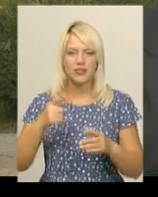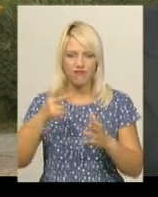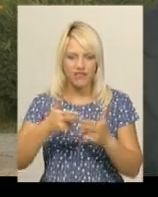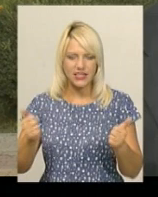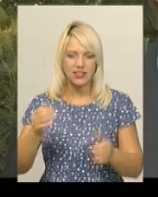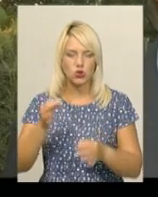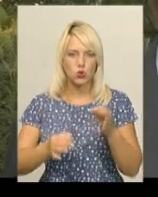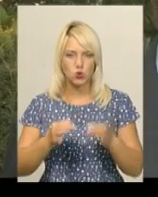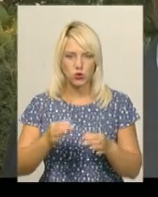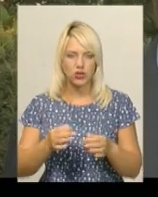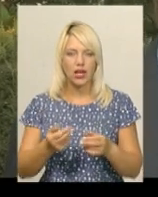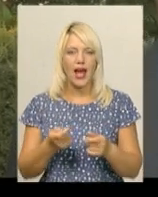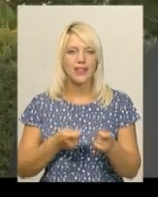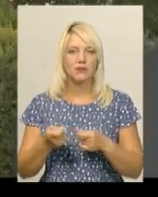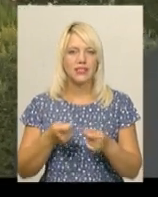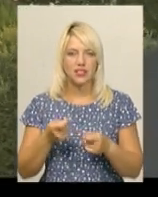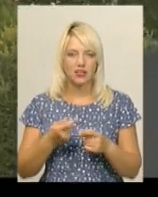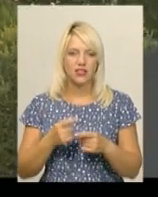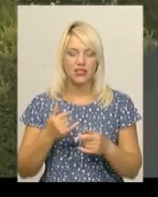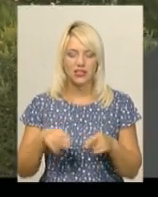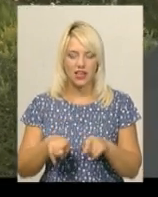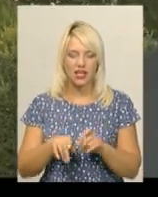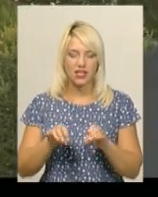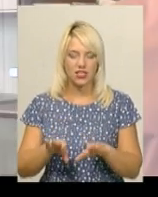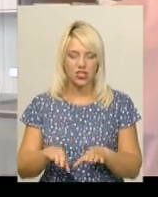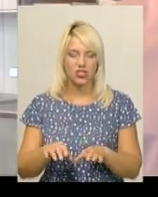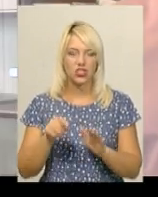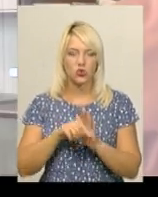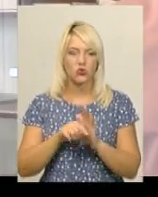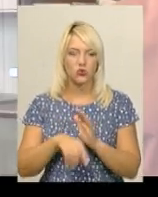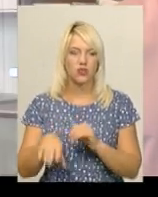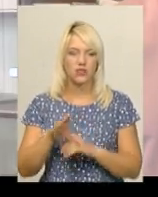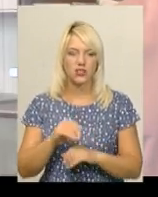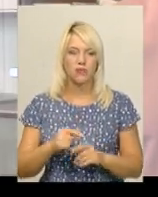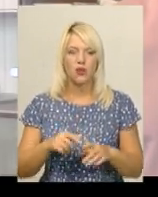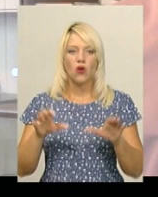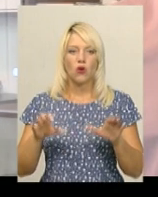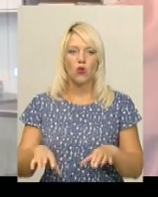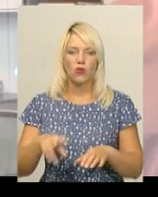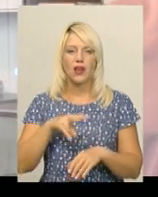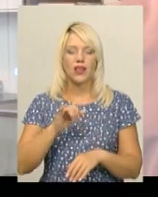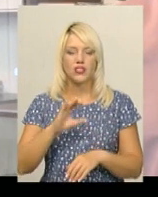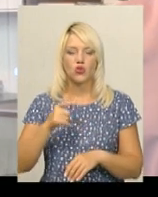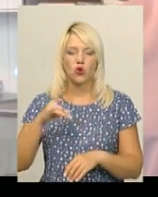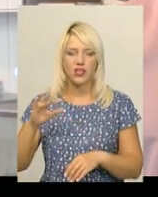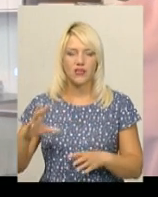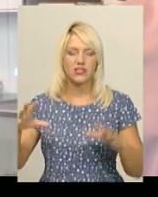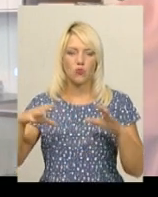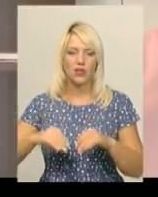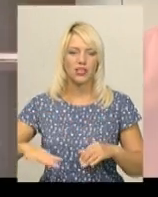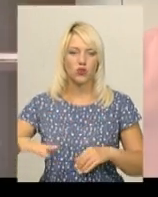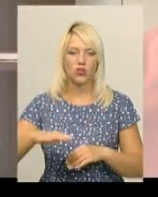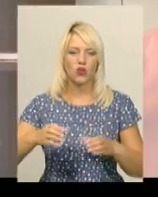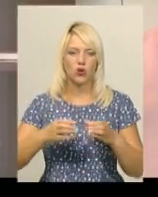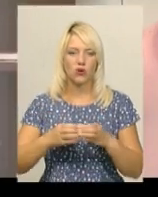адміністративний суд. Дане рішення стосується всіх шкіл, хто судиться. Голова Лісогринівецької об'єднаної територіальної громади